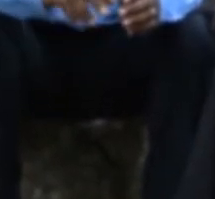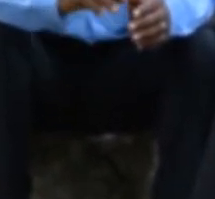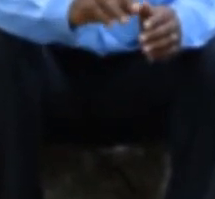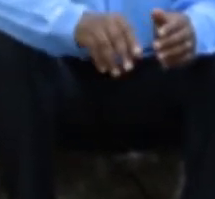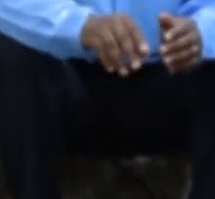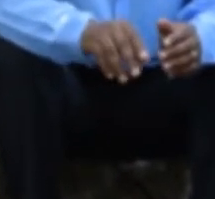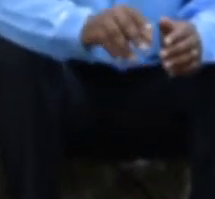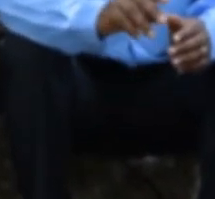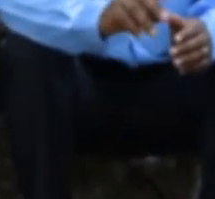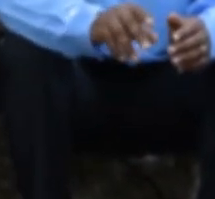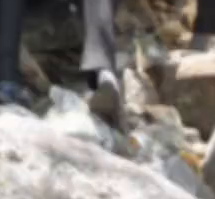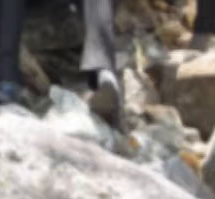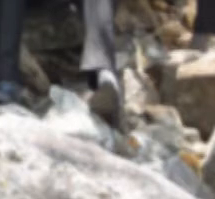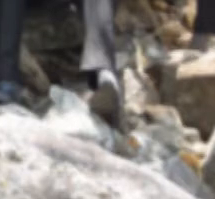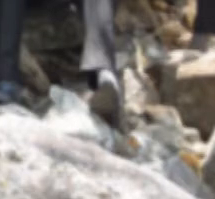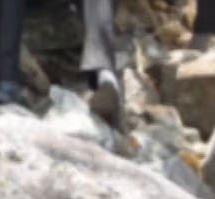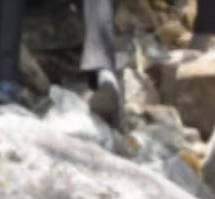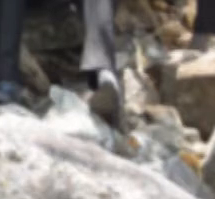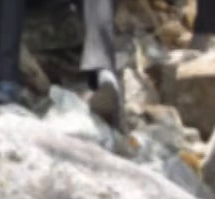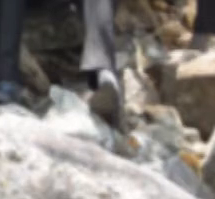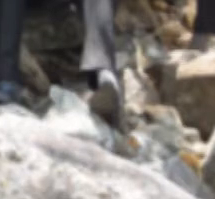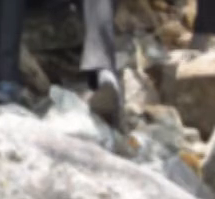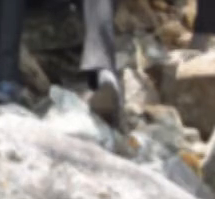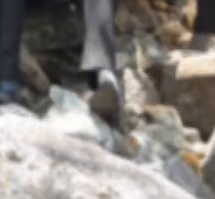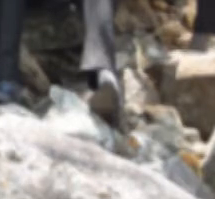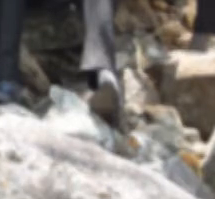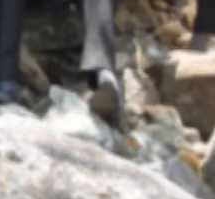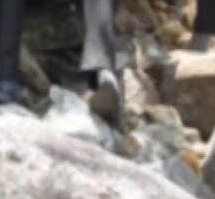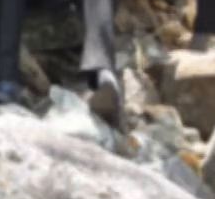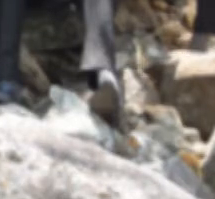imba parendo.